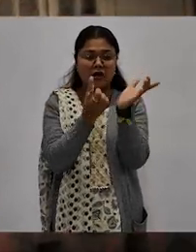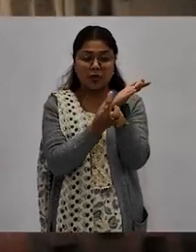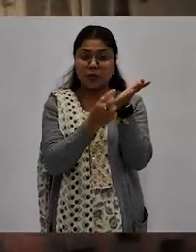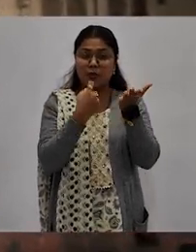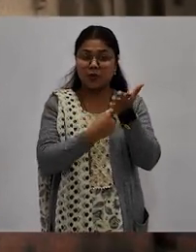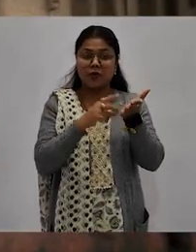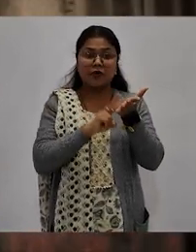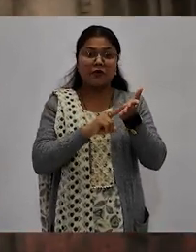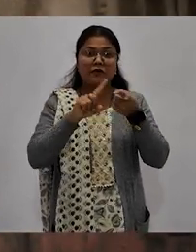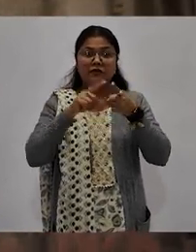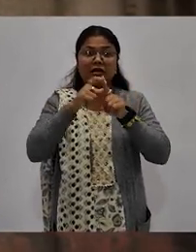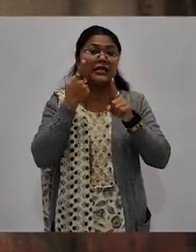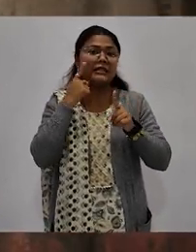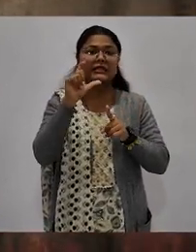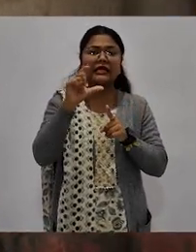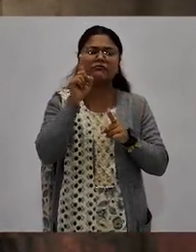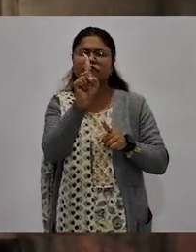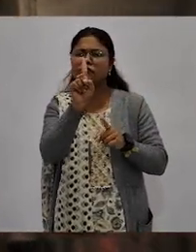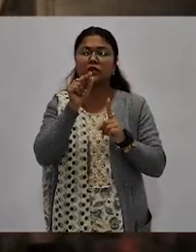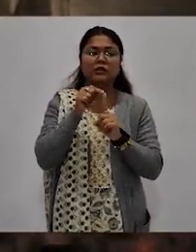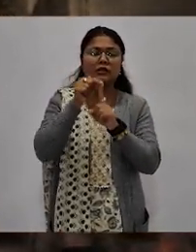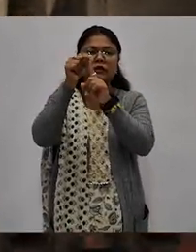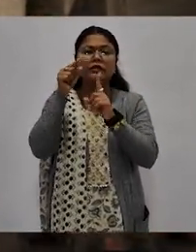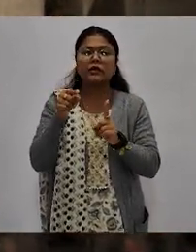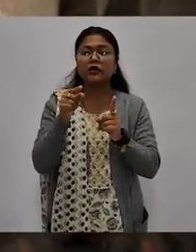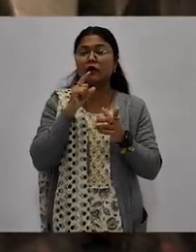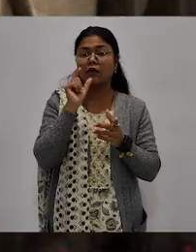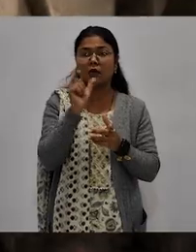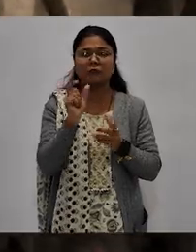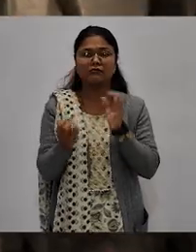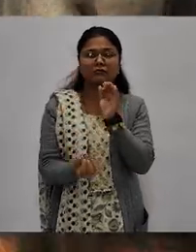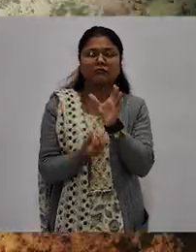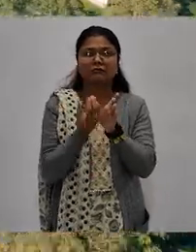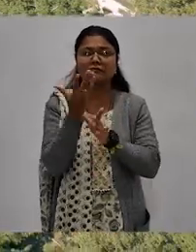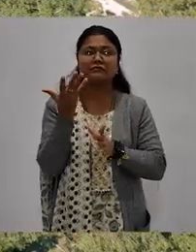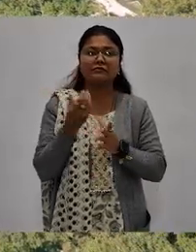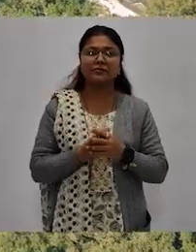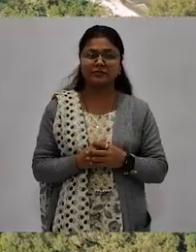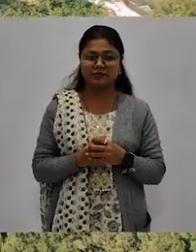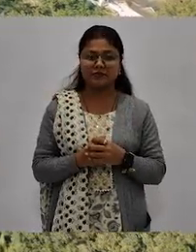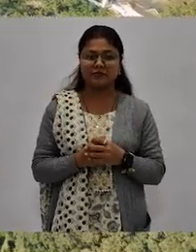চিকিৎসাৰ একমাত্ৰ শৈক্ষিক প্ৰতিষ্ঠান চৰকাৰী আয়ুৰ্বেদিক মহাবিদ্যালয়।